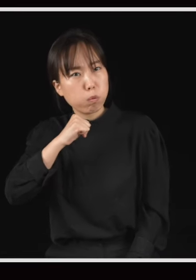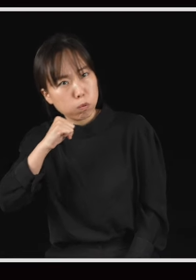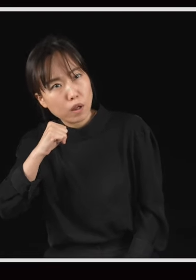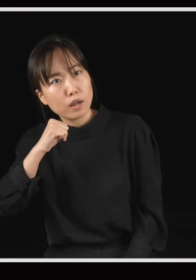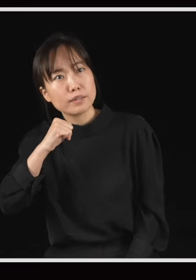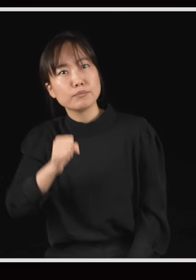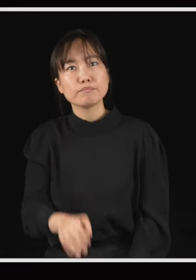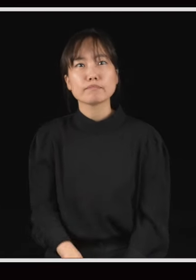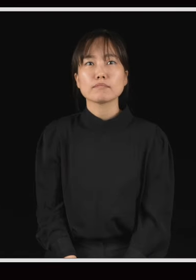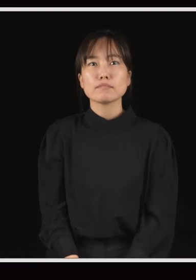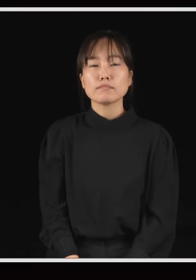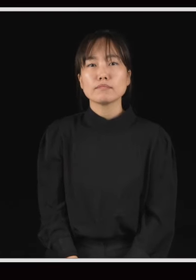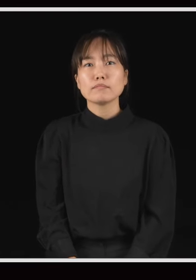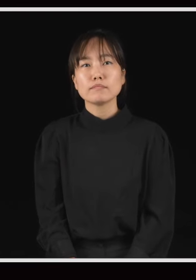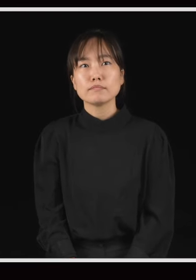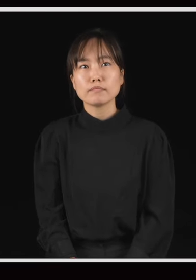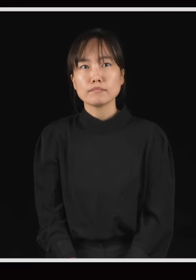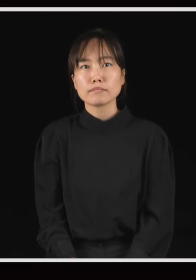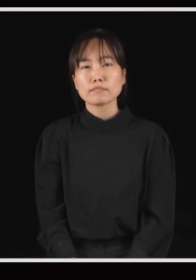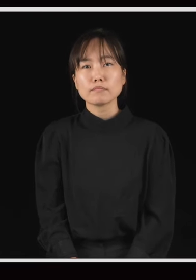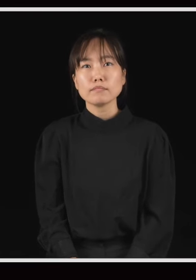특징적인 사고방식을 만들게 됩니다.